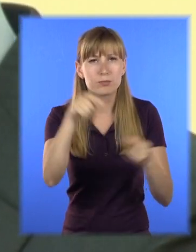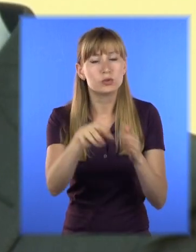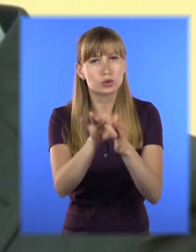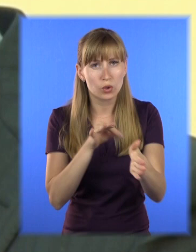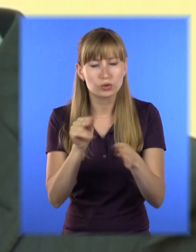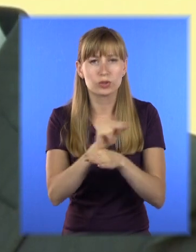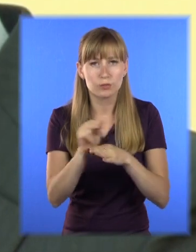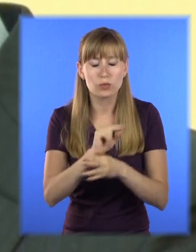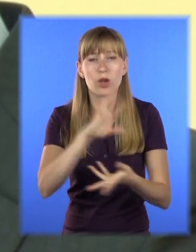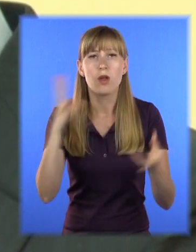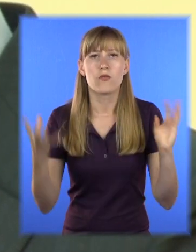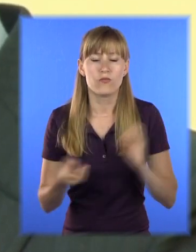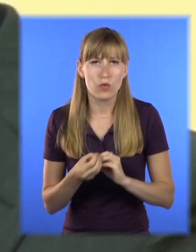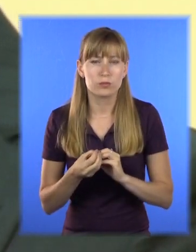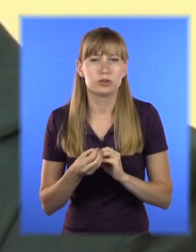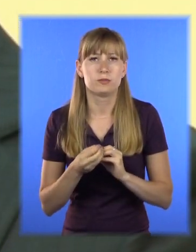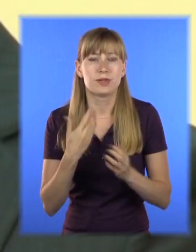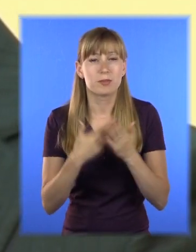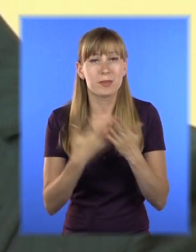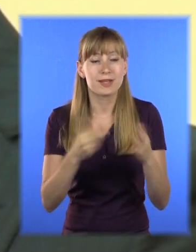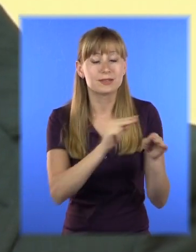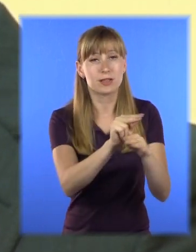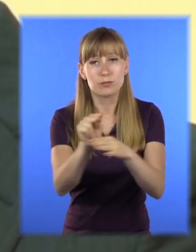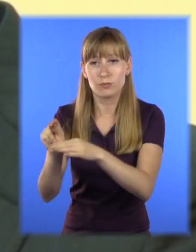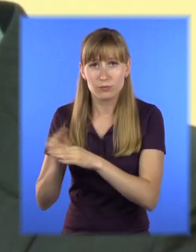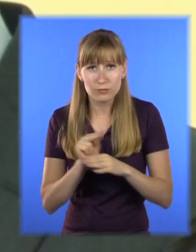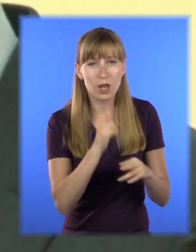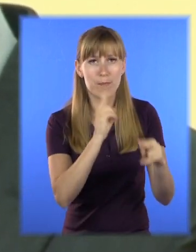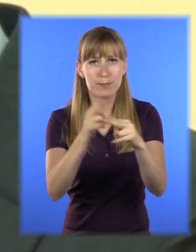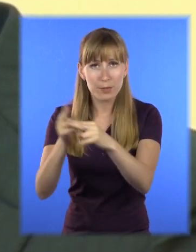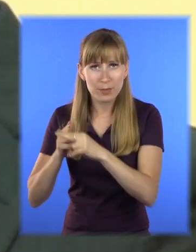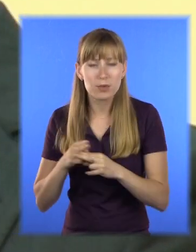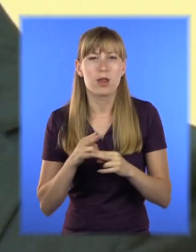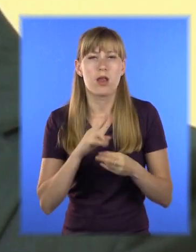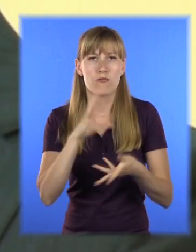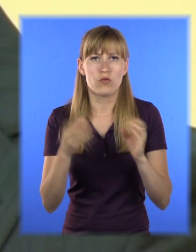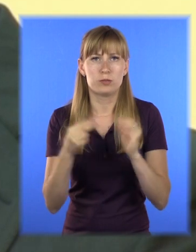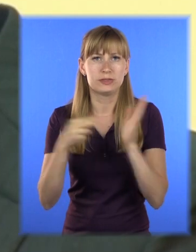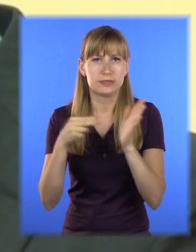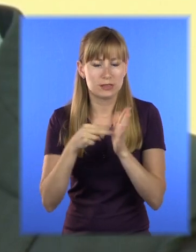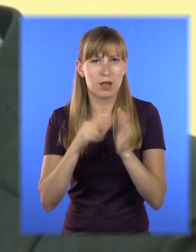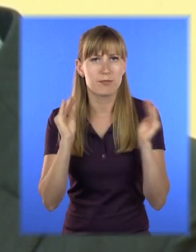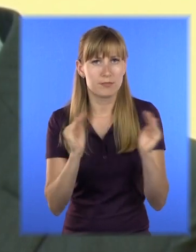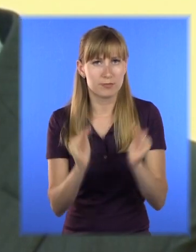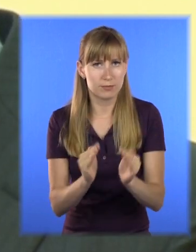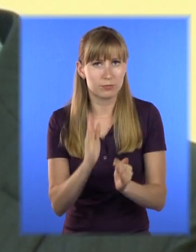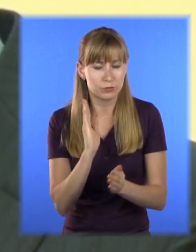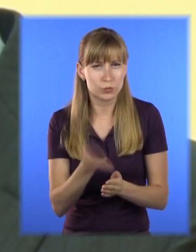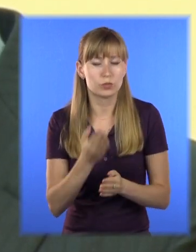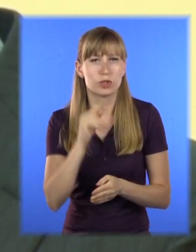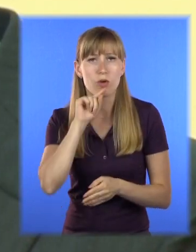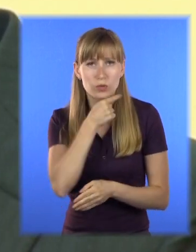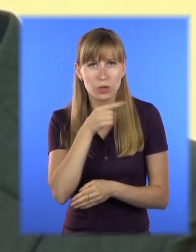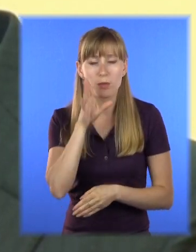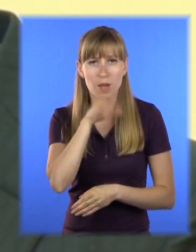А в такому випадку вартість робіт буде двічі менша, ніж в капітальному ремонті. Ну, на жаль, протяжність доріг, де можна робити